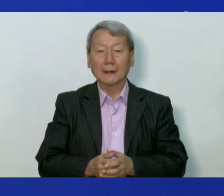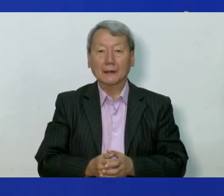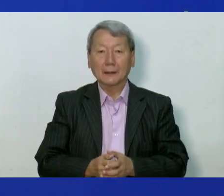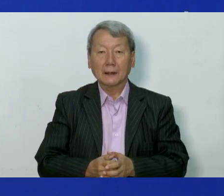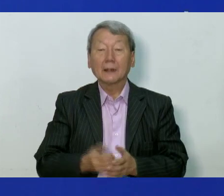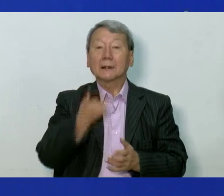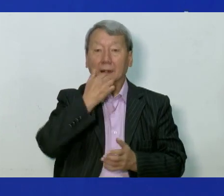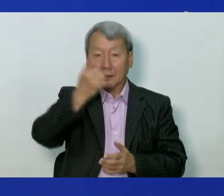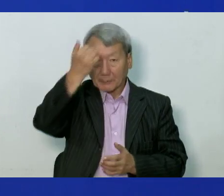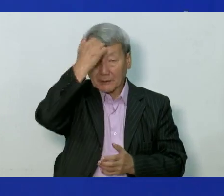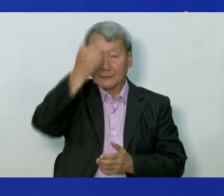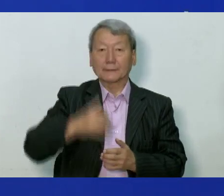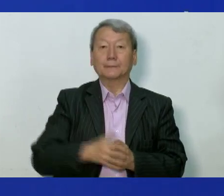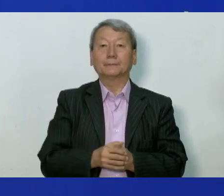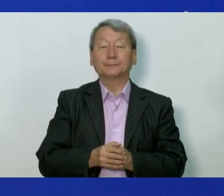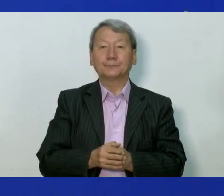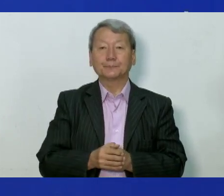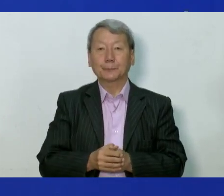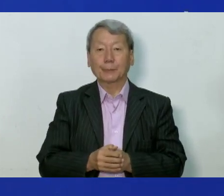Рахмат,